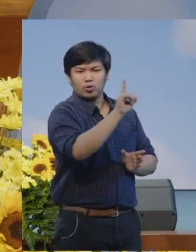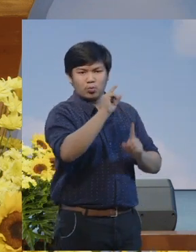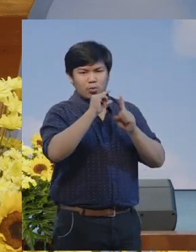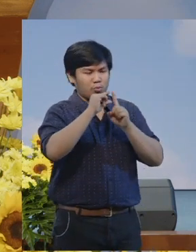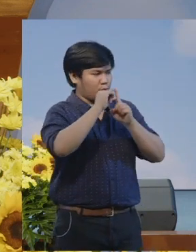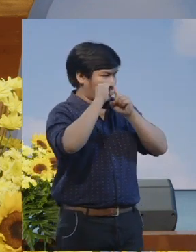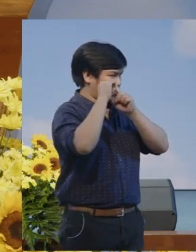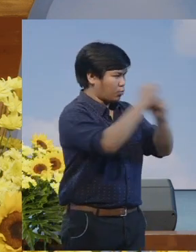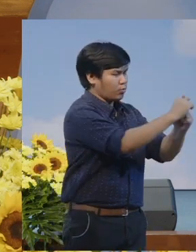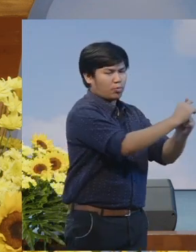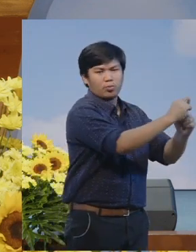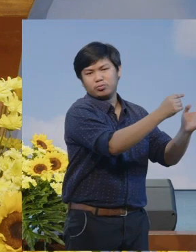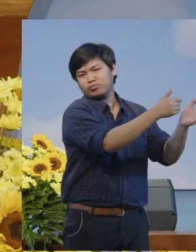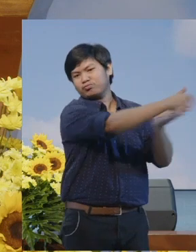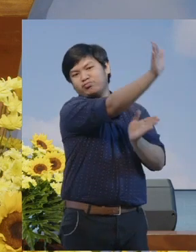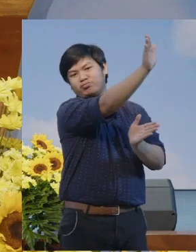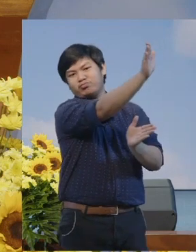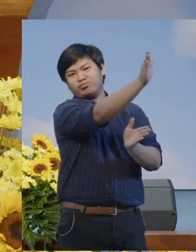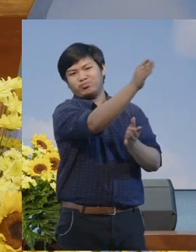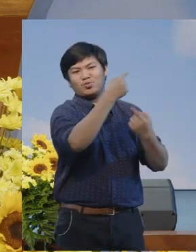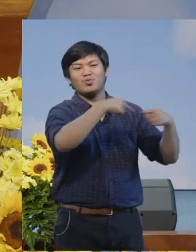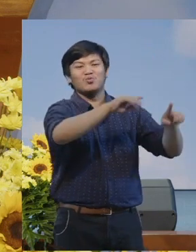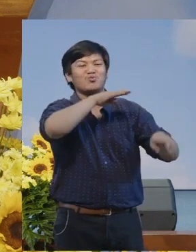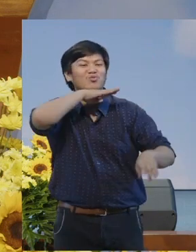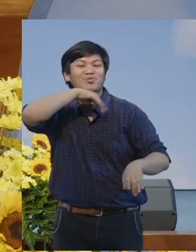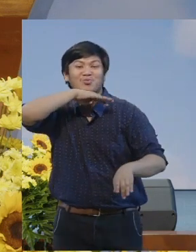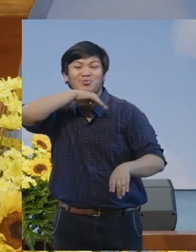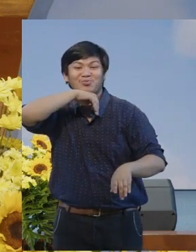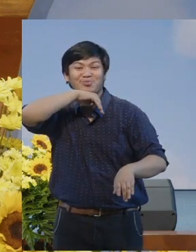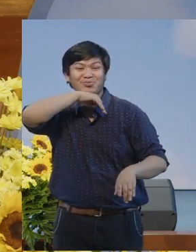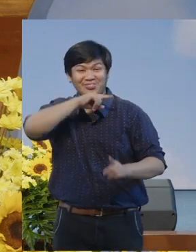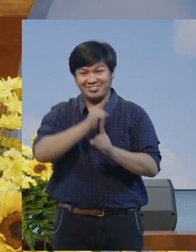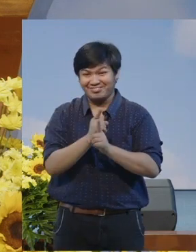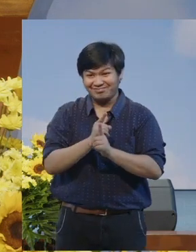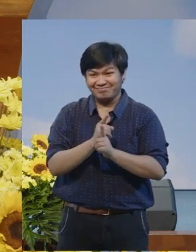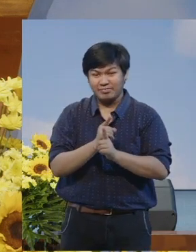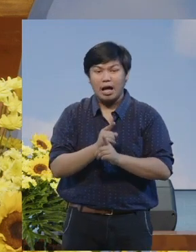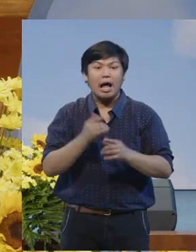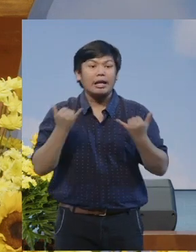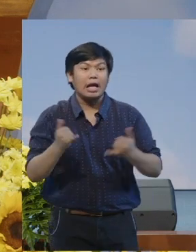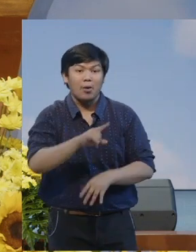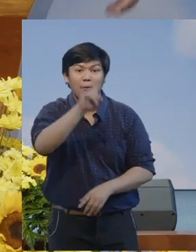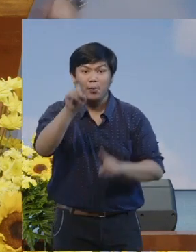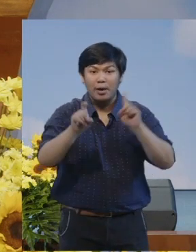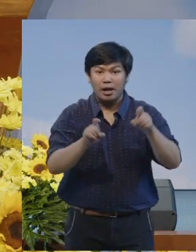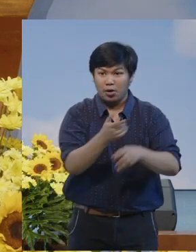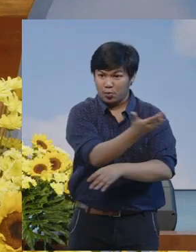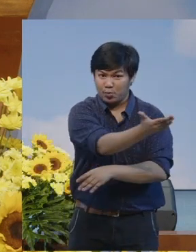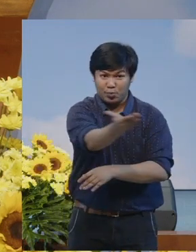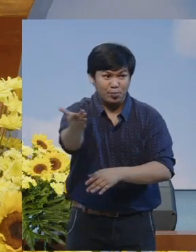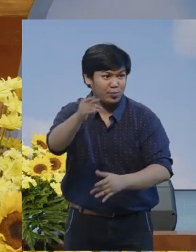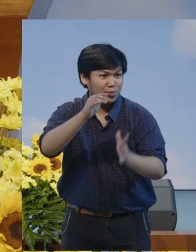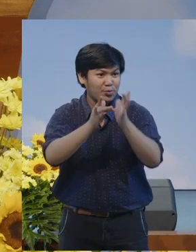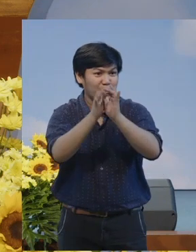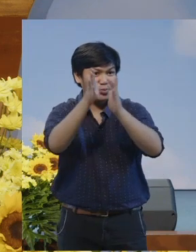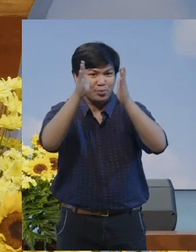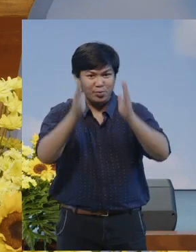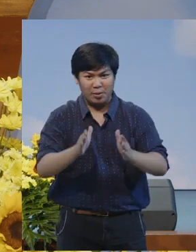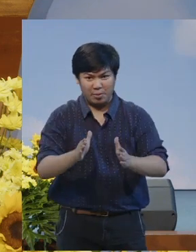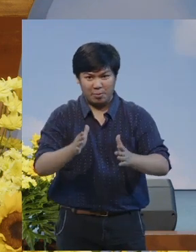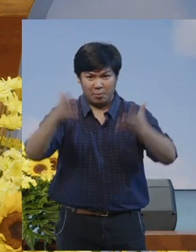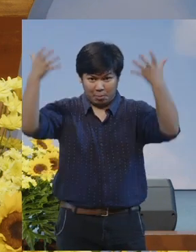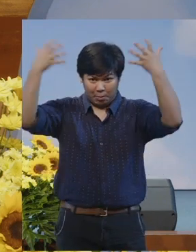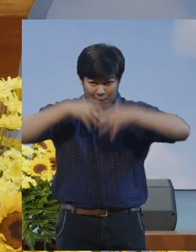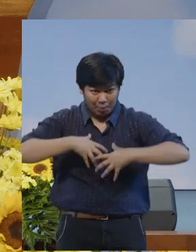kaya pwede nating tanungin siguro yung tanong na, ang Kristiyano ba pwedeng maposes? Marami pong nagtatanong sa atin